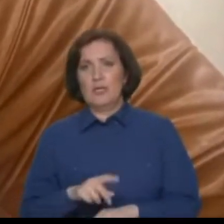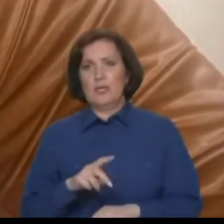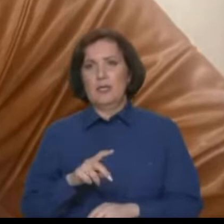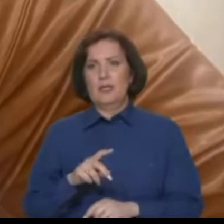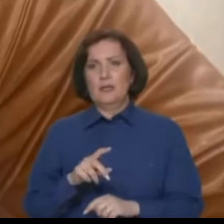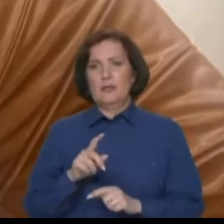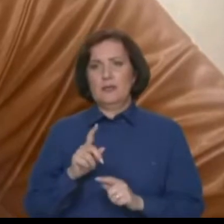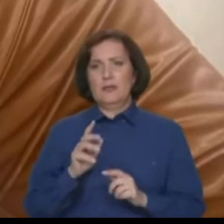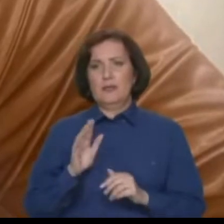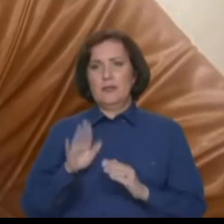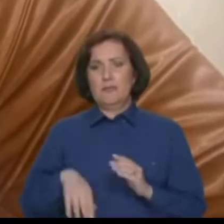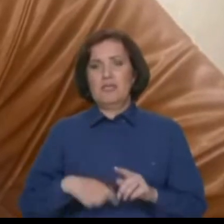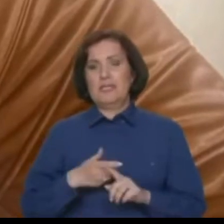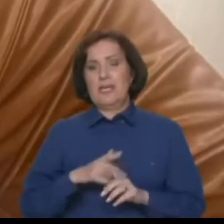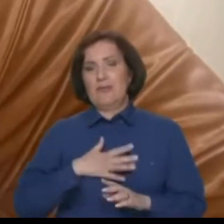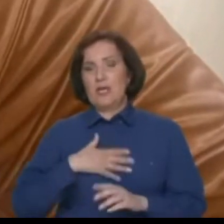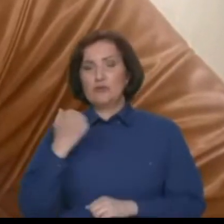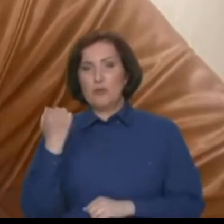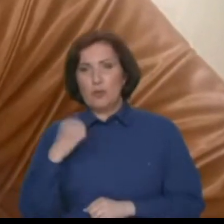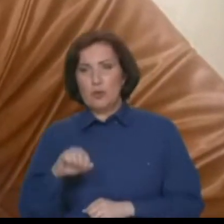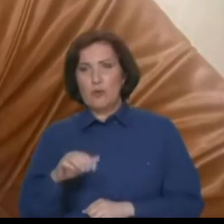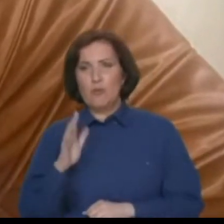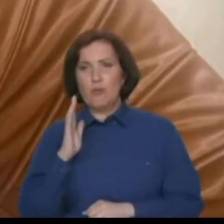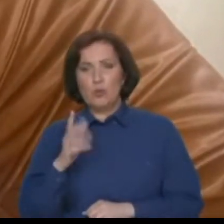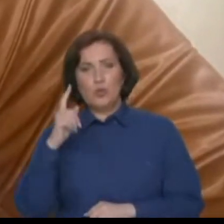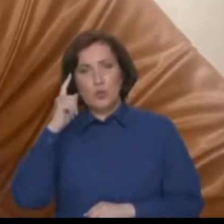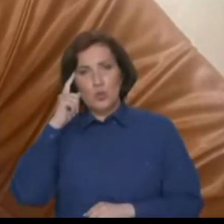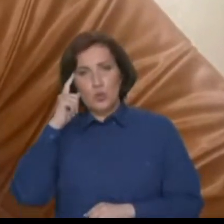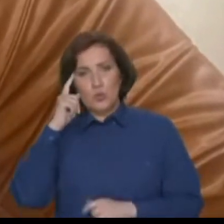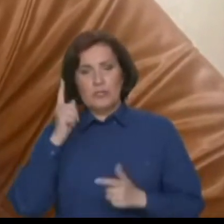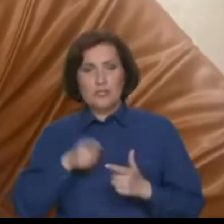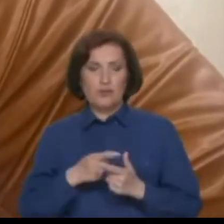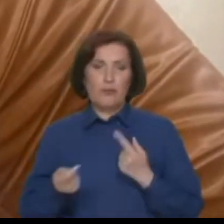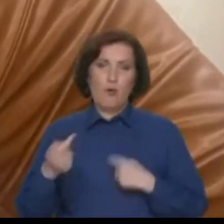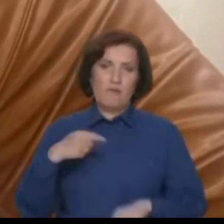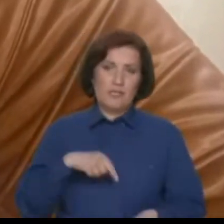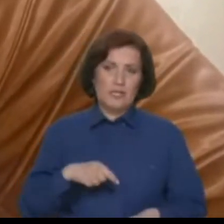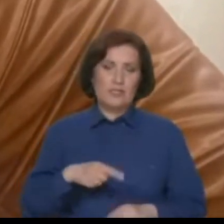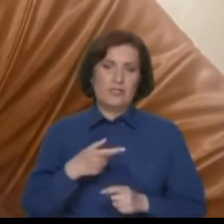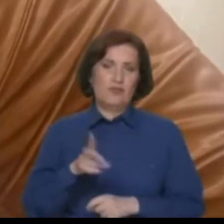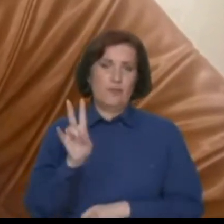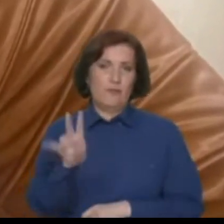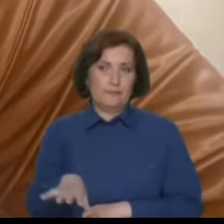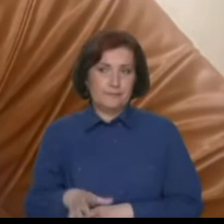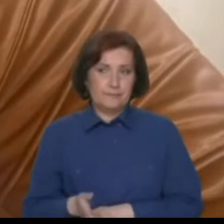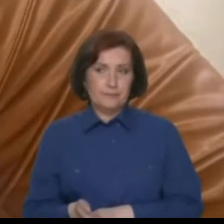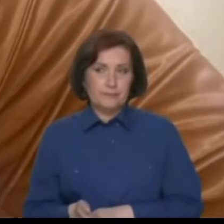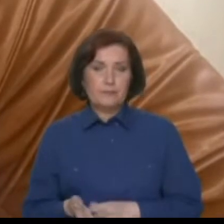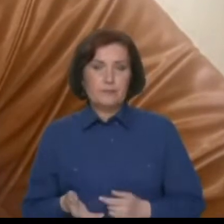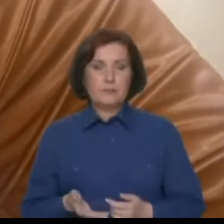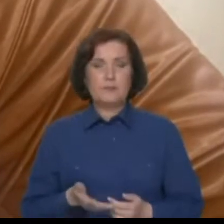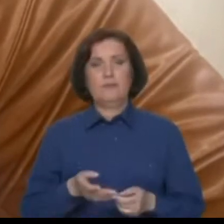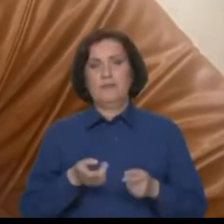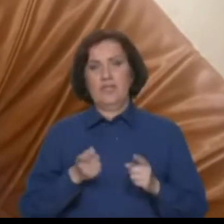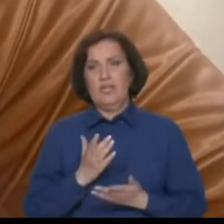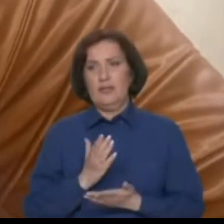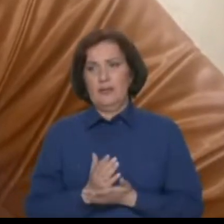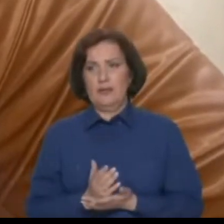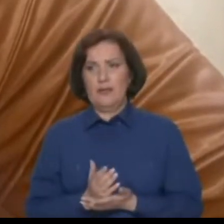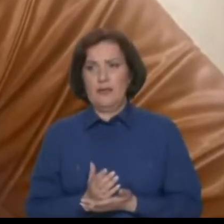завтра для нашої з вами перемоги буде думати, чи йому повертатися, чи не повертатися. Тому насправді є